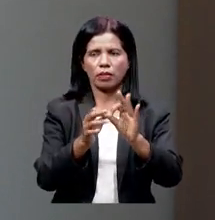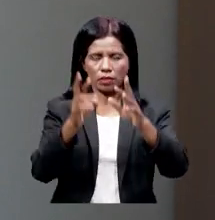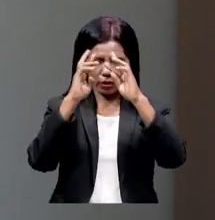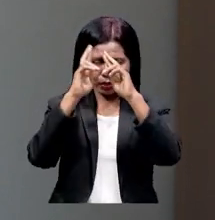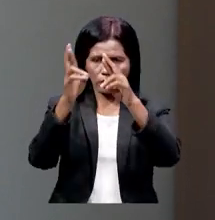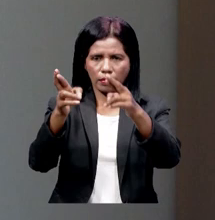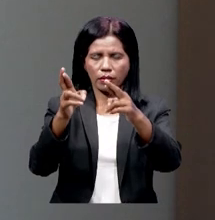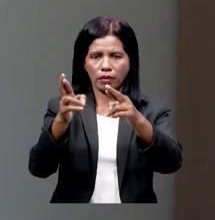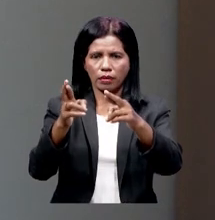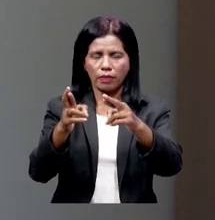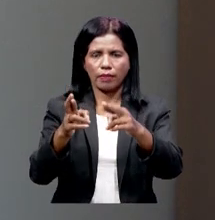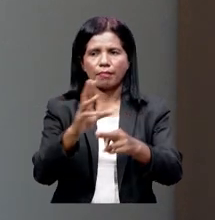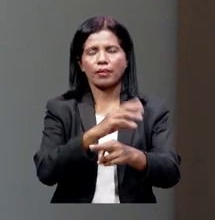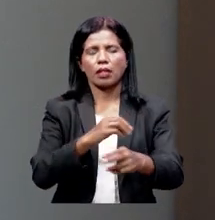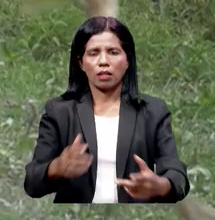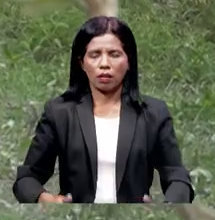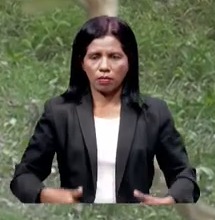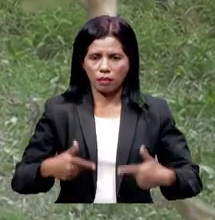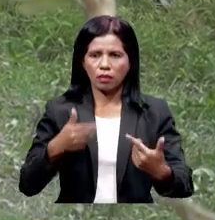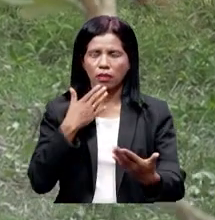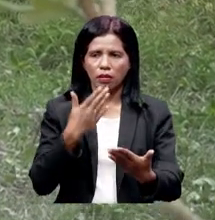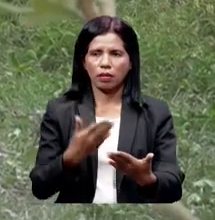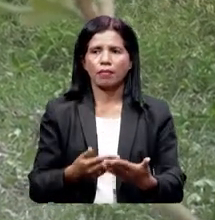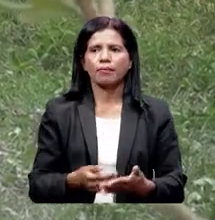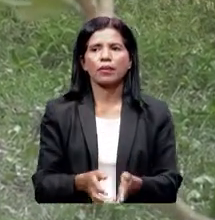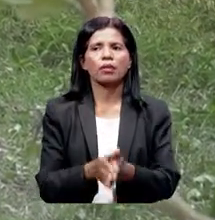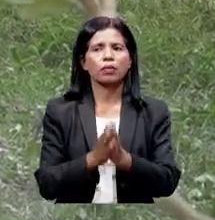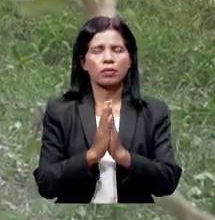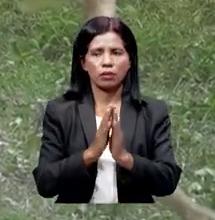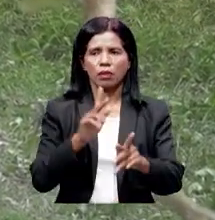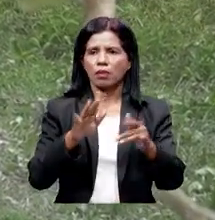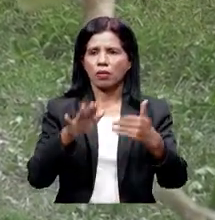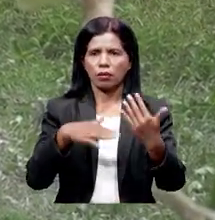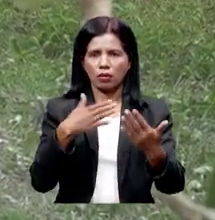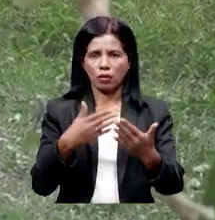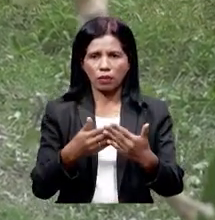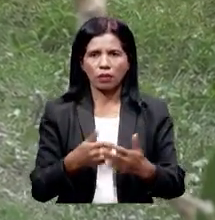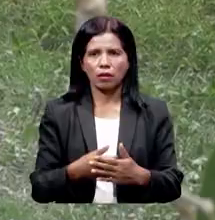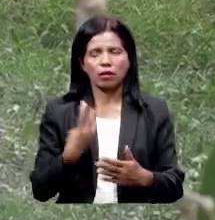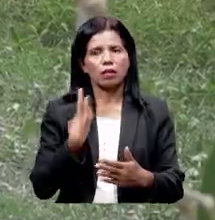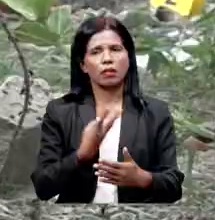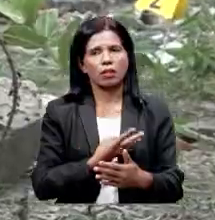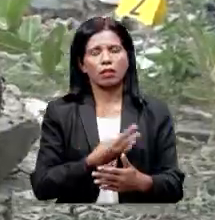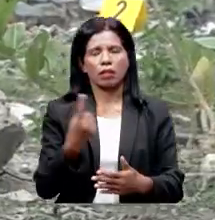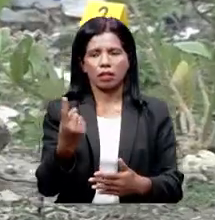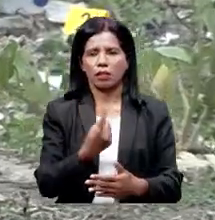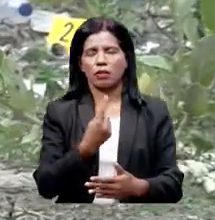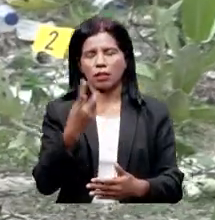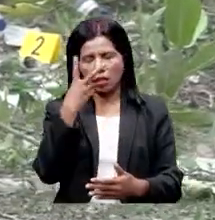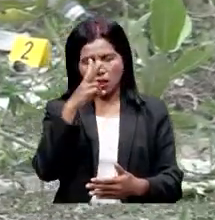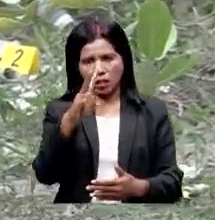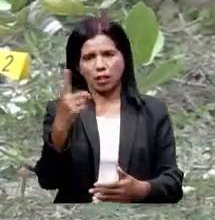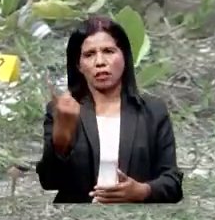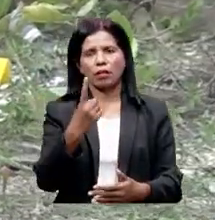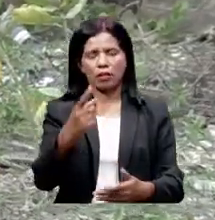respeito, liutan ba Moris dene. Usu ba serane sira atau ita nafating, hare